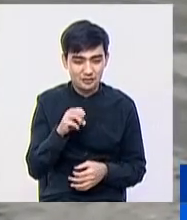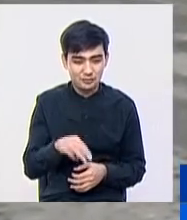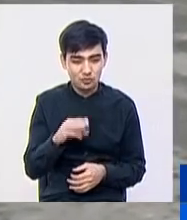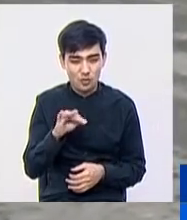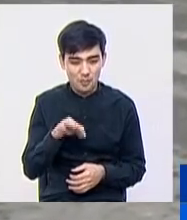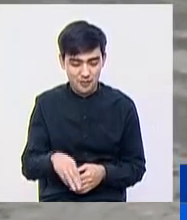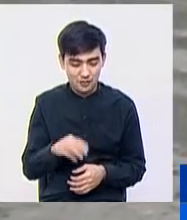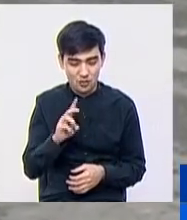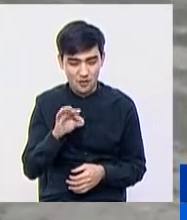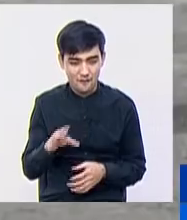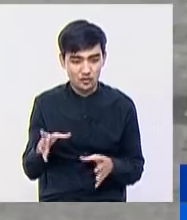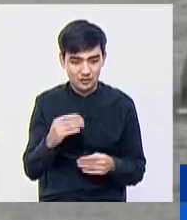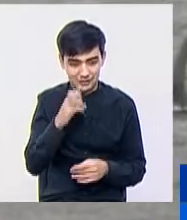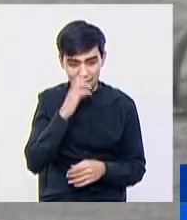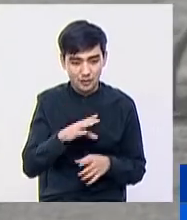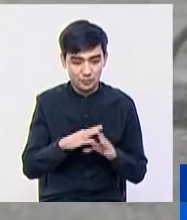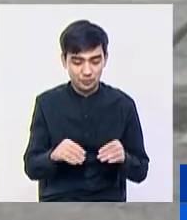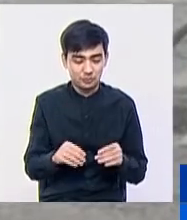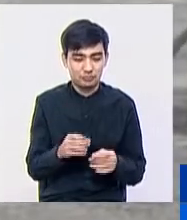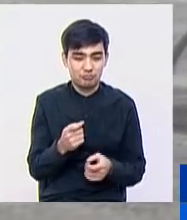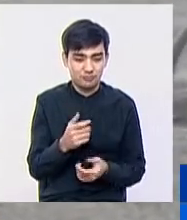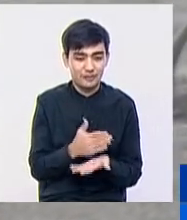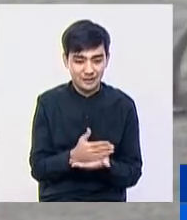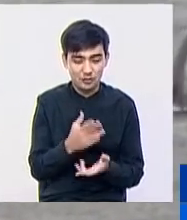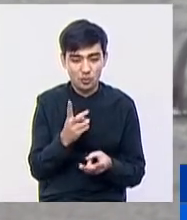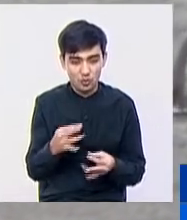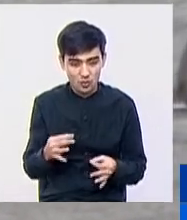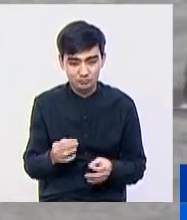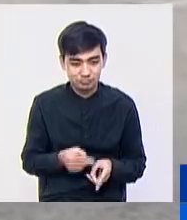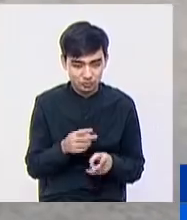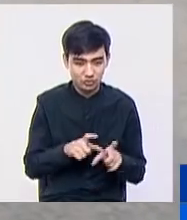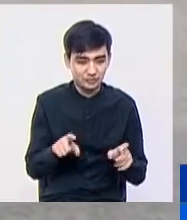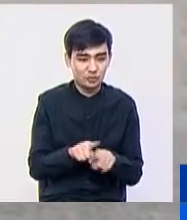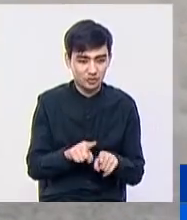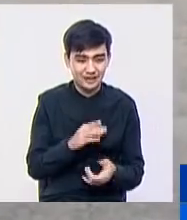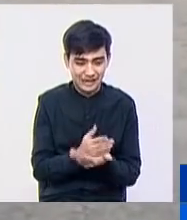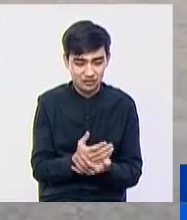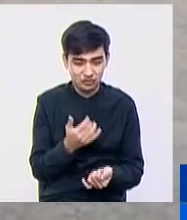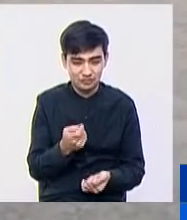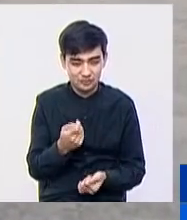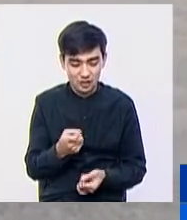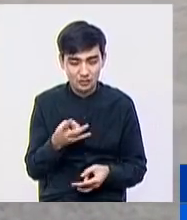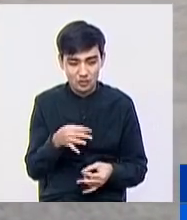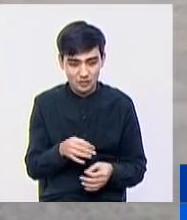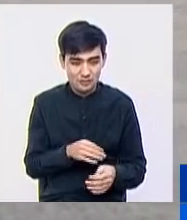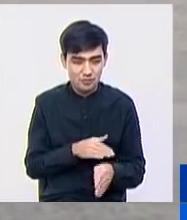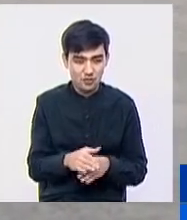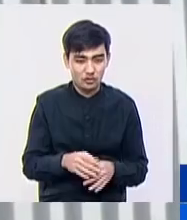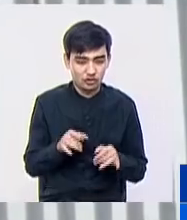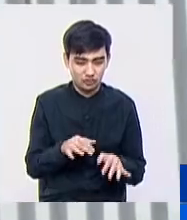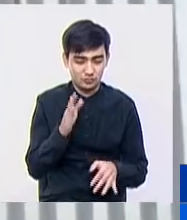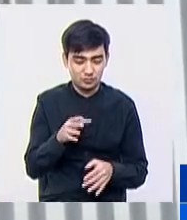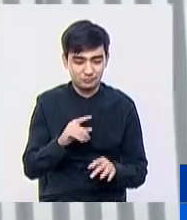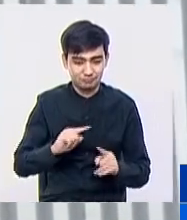стране стабилизируется, но очаги террористических атак сохраняются, и борьба с терроризмом будет продолжена со всей решительностью.